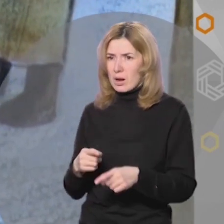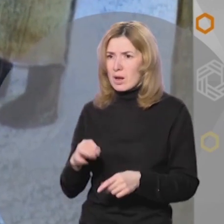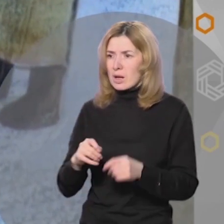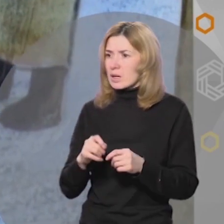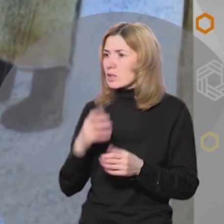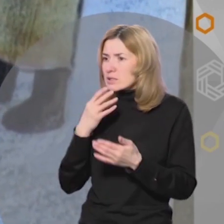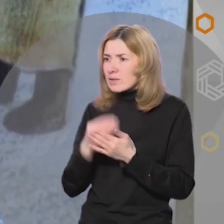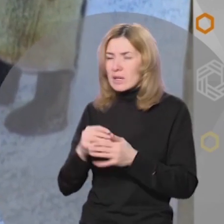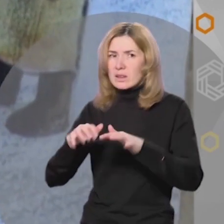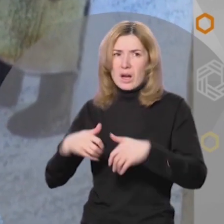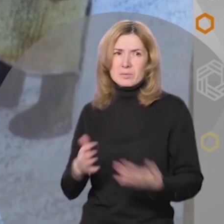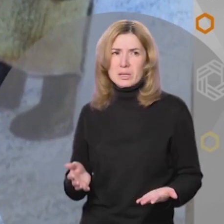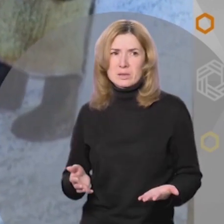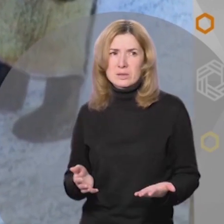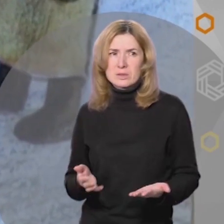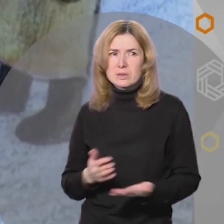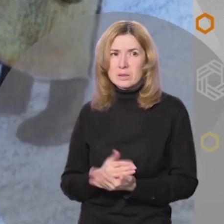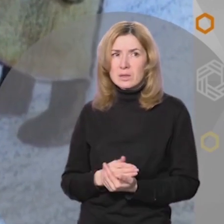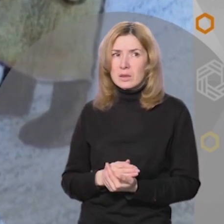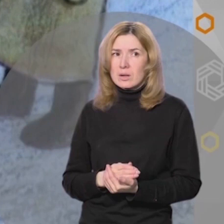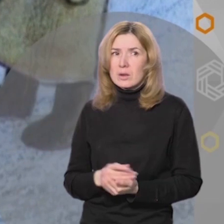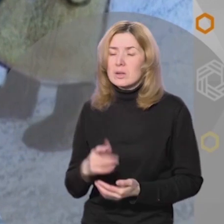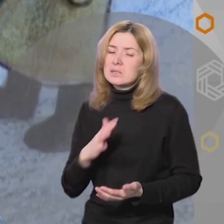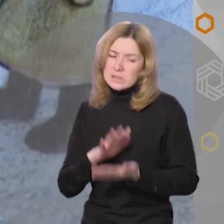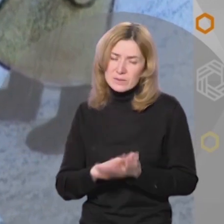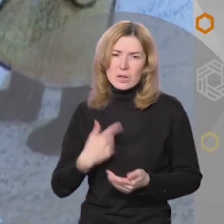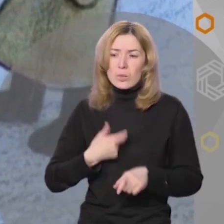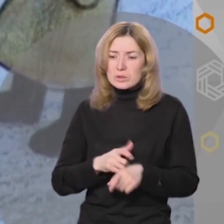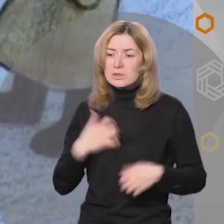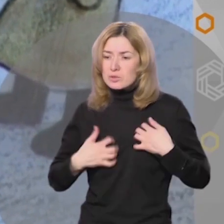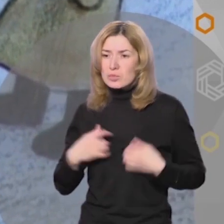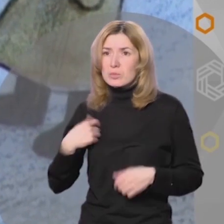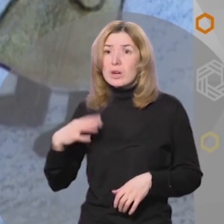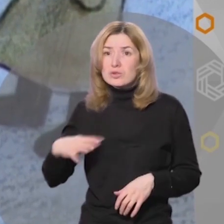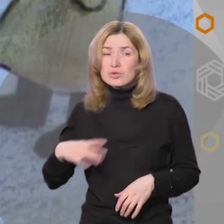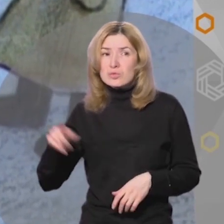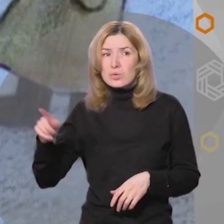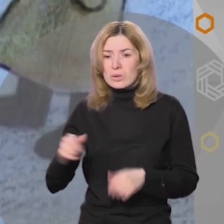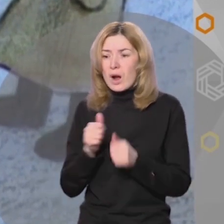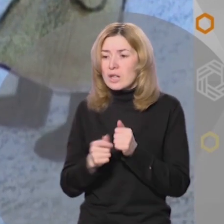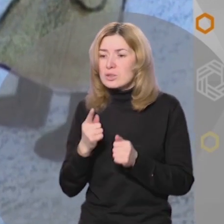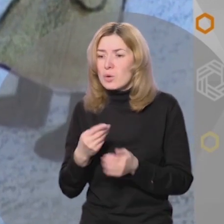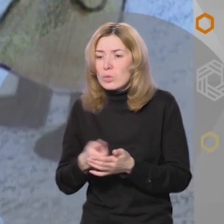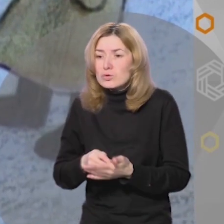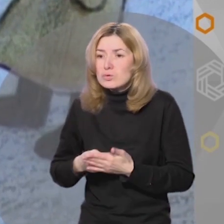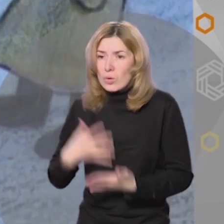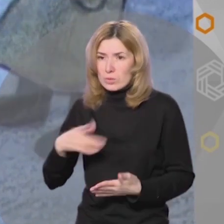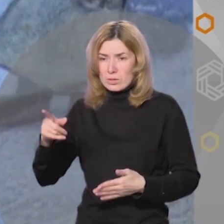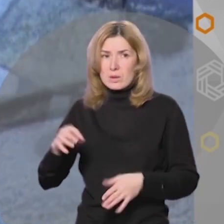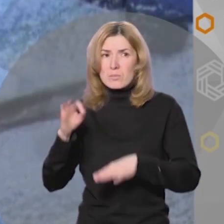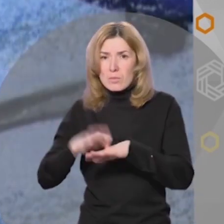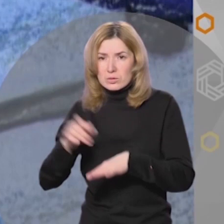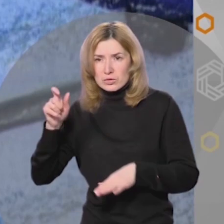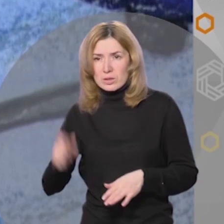дубинушкой по ней не огрели!» «Но, простите, я очень спешу. Меня ждут. Каждая минута дорога!»